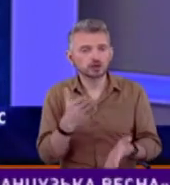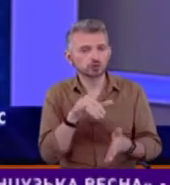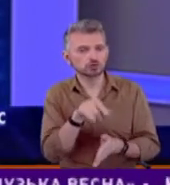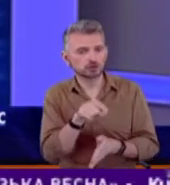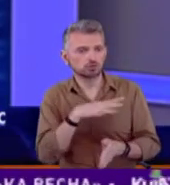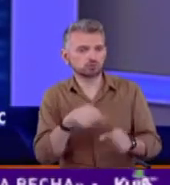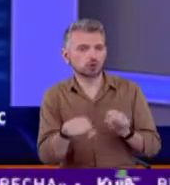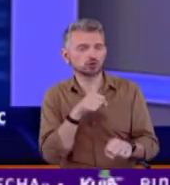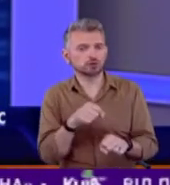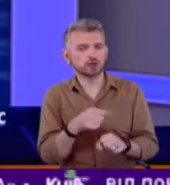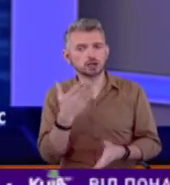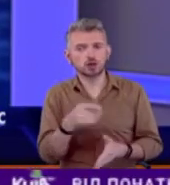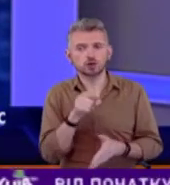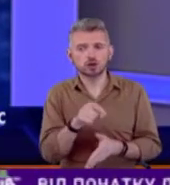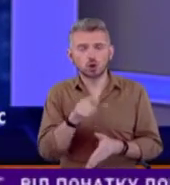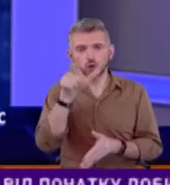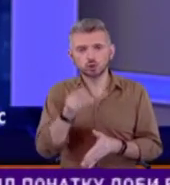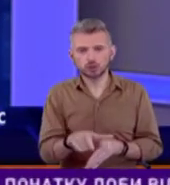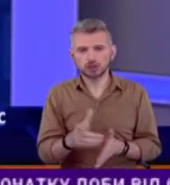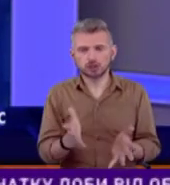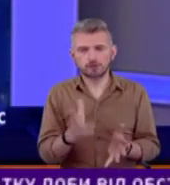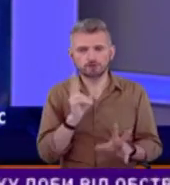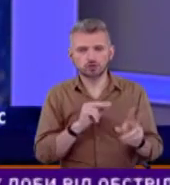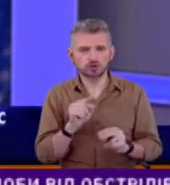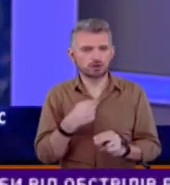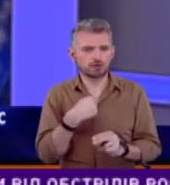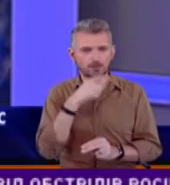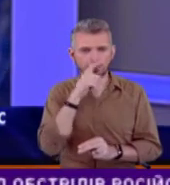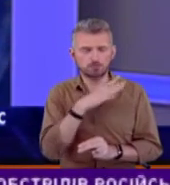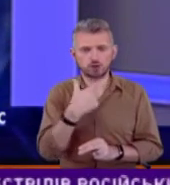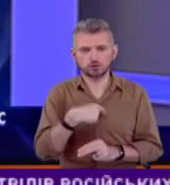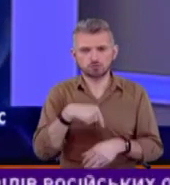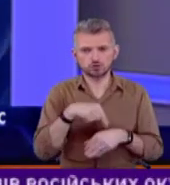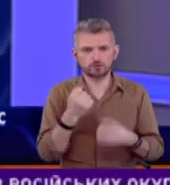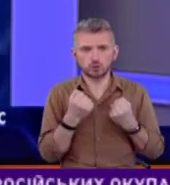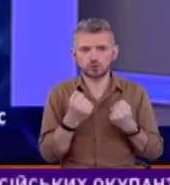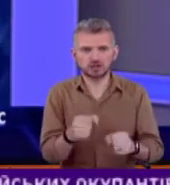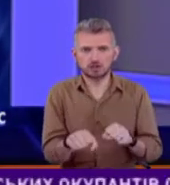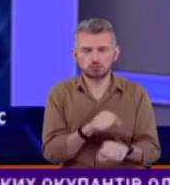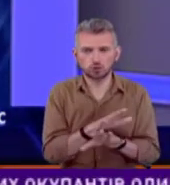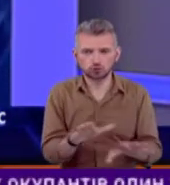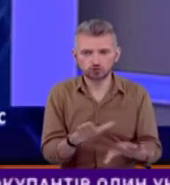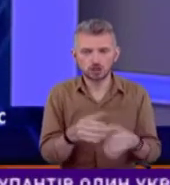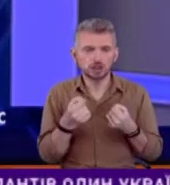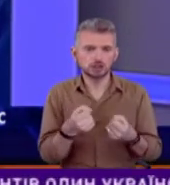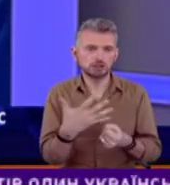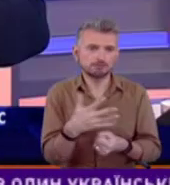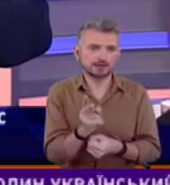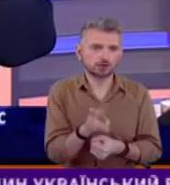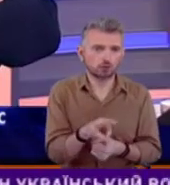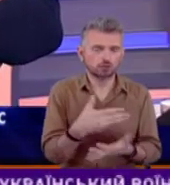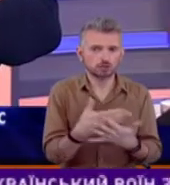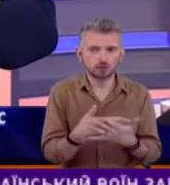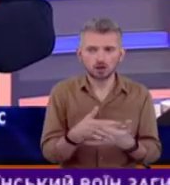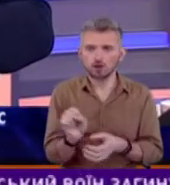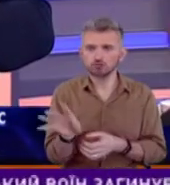порушення. Тобто, якщо ти, та людина більш-менш так вважає, що він непогано себе почуває, їде, не порушує, їде 50 кілометрів, що там плюс